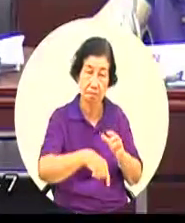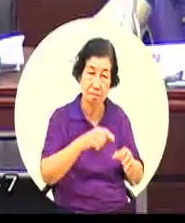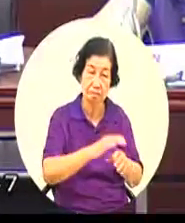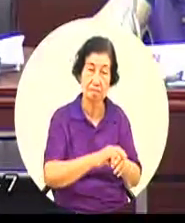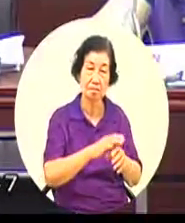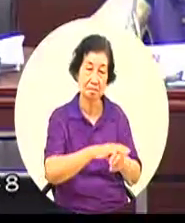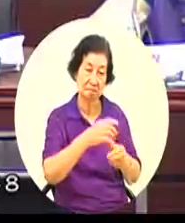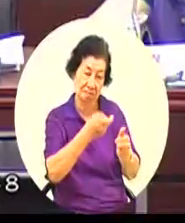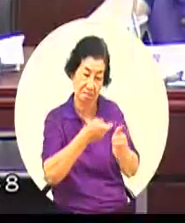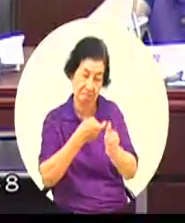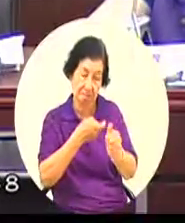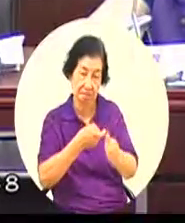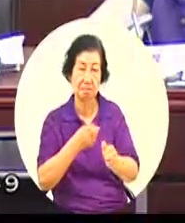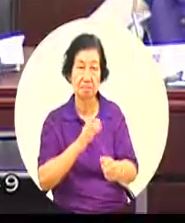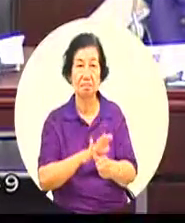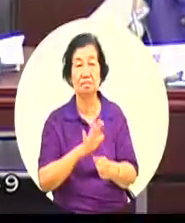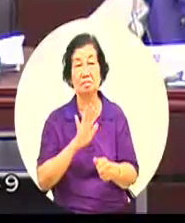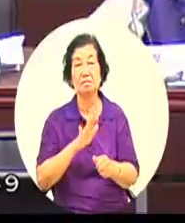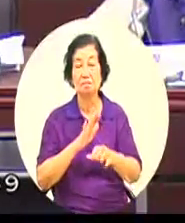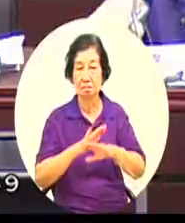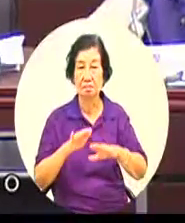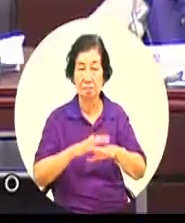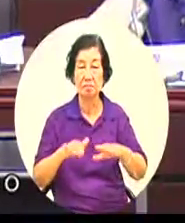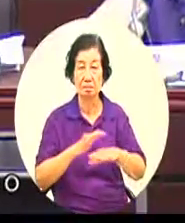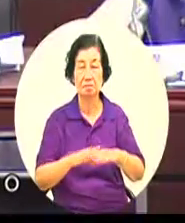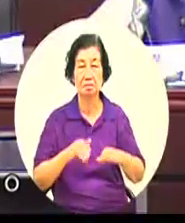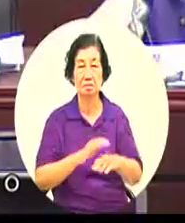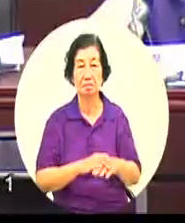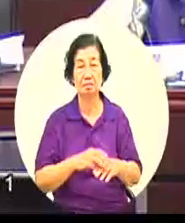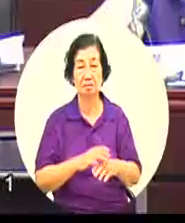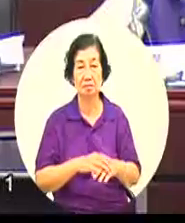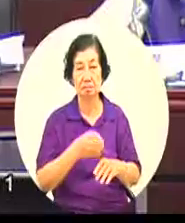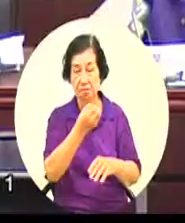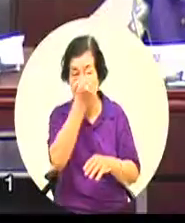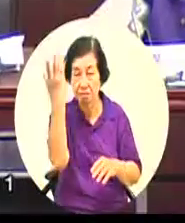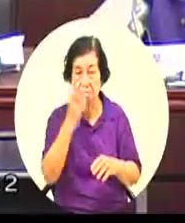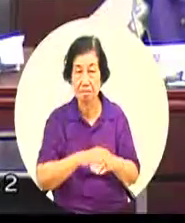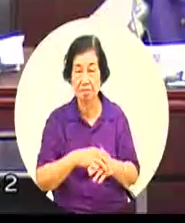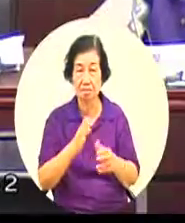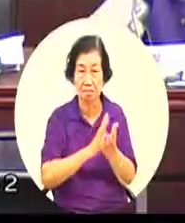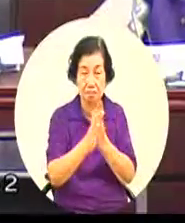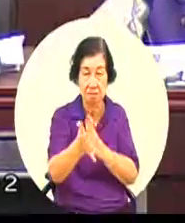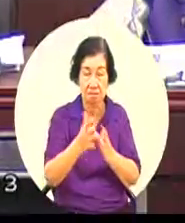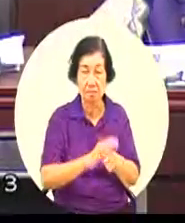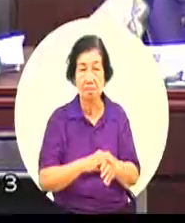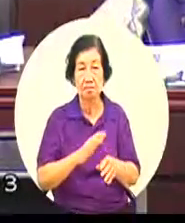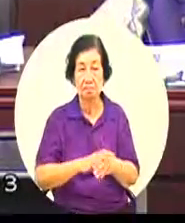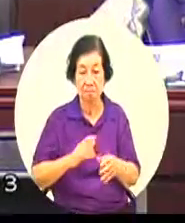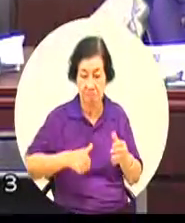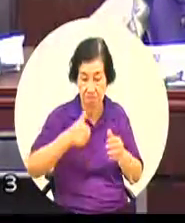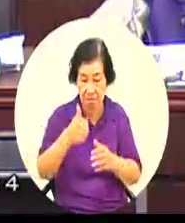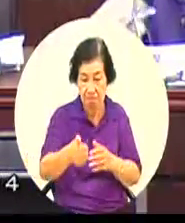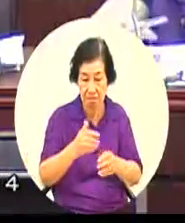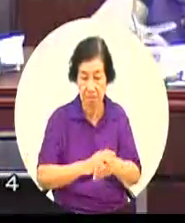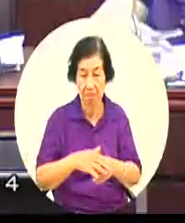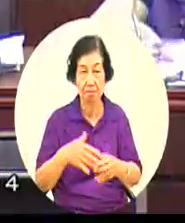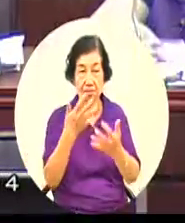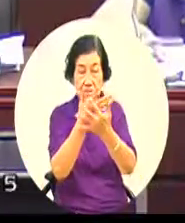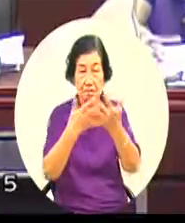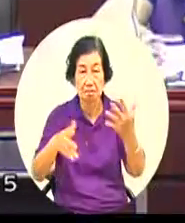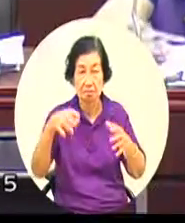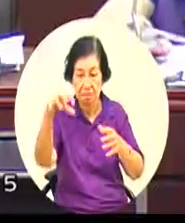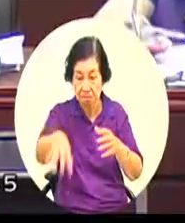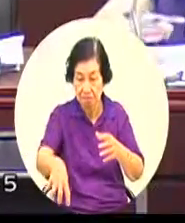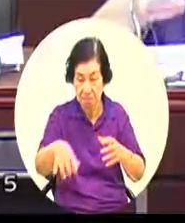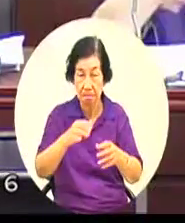诱。所以我们跟这个少年队不定期的都要进去这些网咖或者等等去巡视，找寻所可能留在那